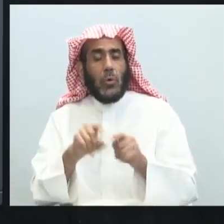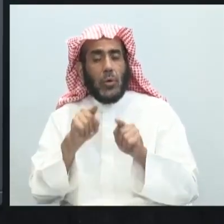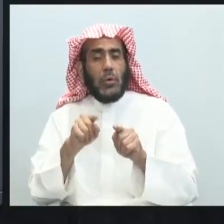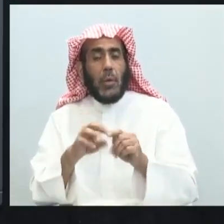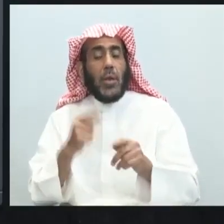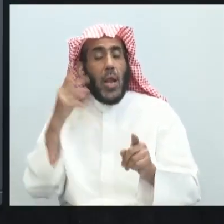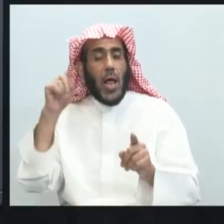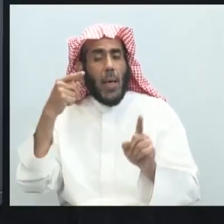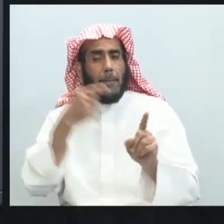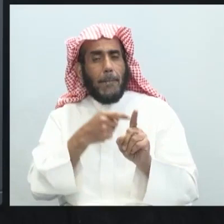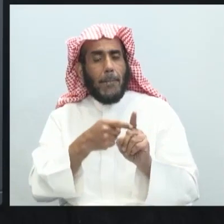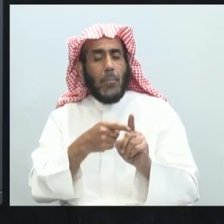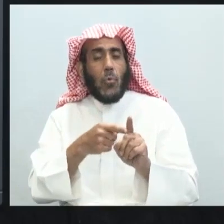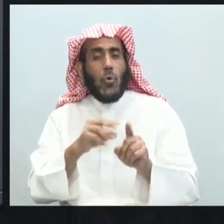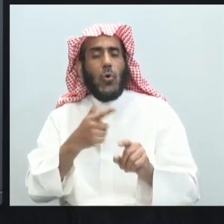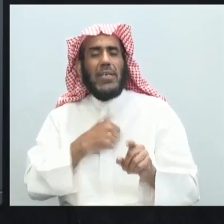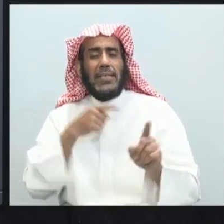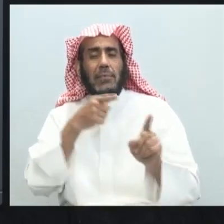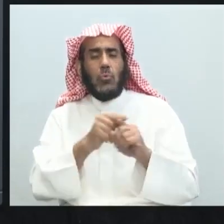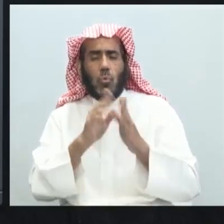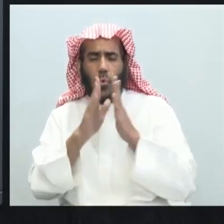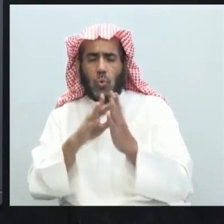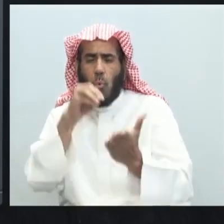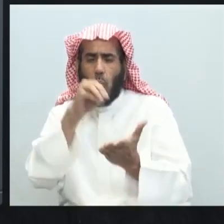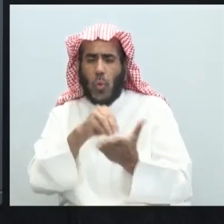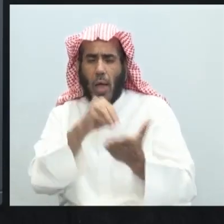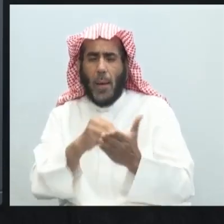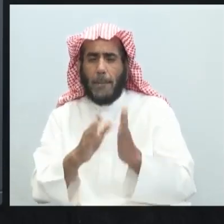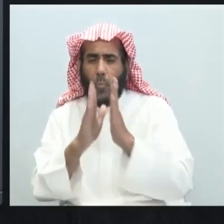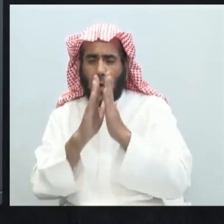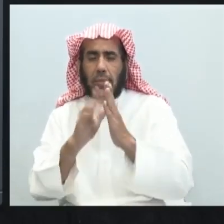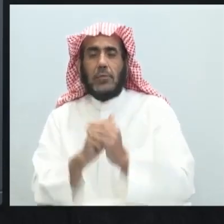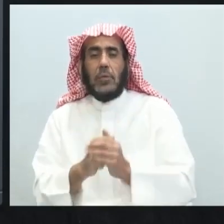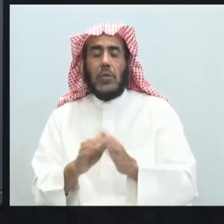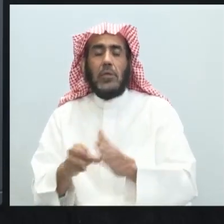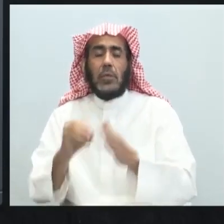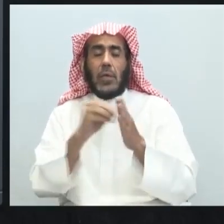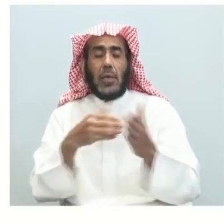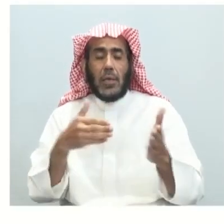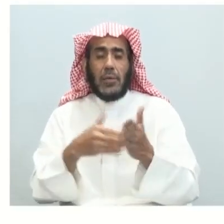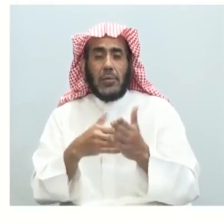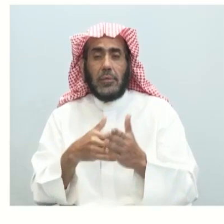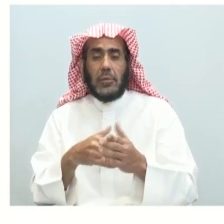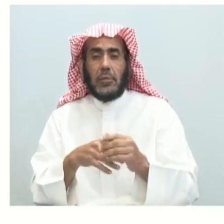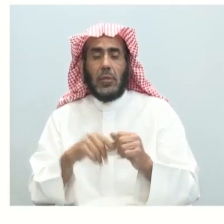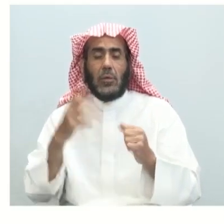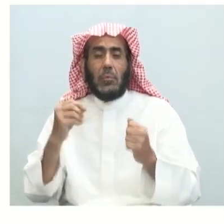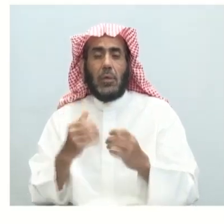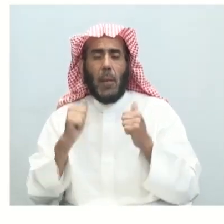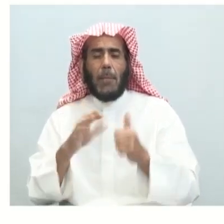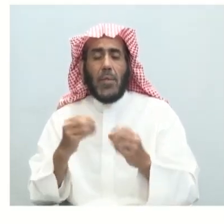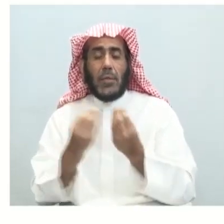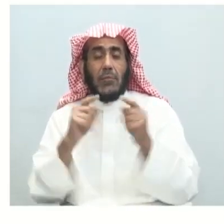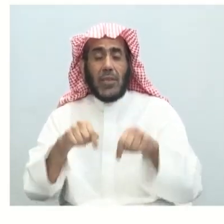وقلنا ان العلم احسنتم اسم محدد وضع لشيء معين ننتقل اخيرا طلابي الى وطالباتي ماذا